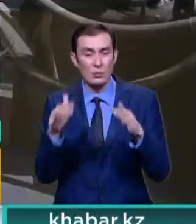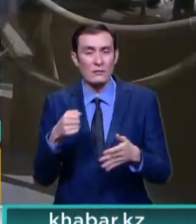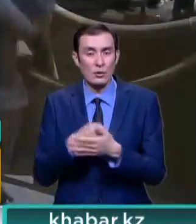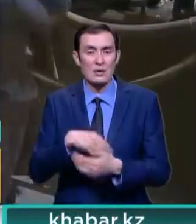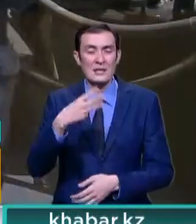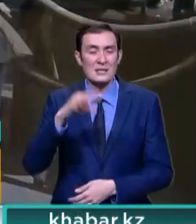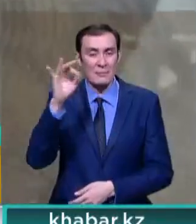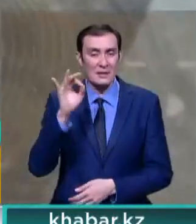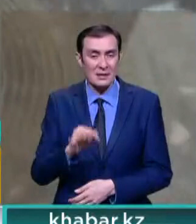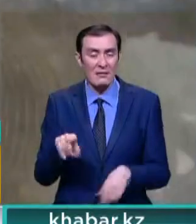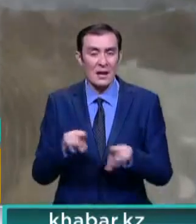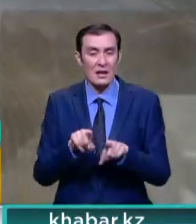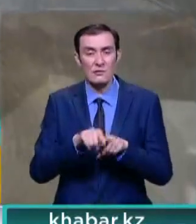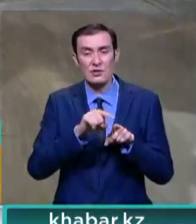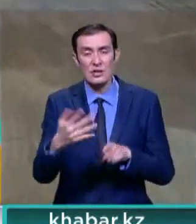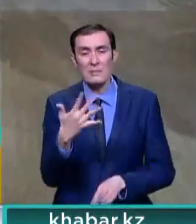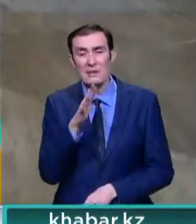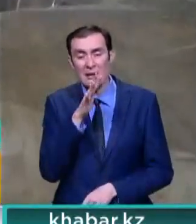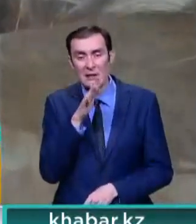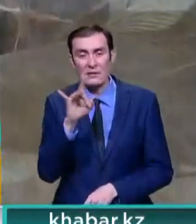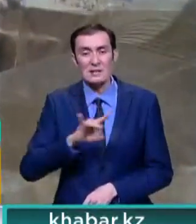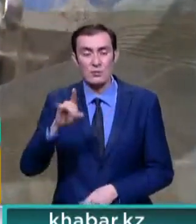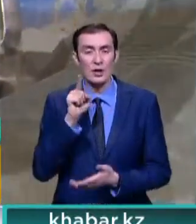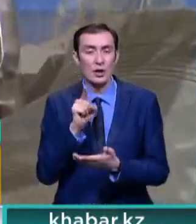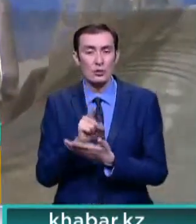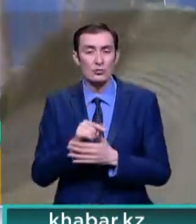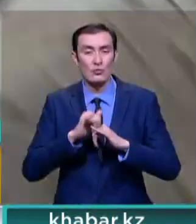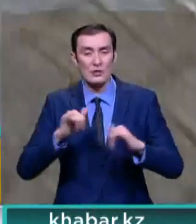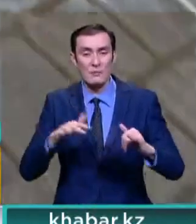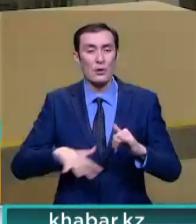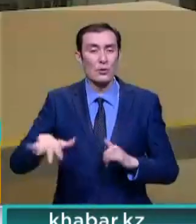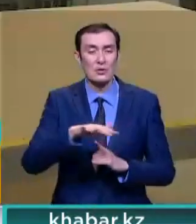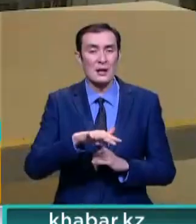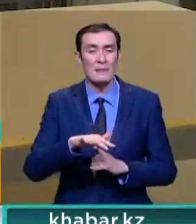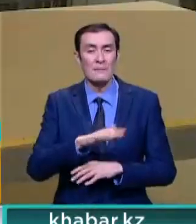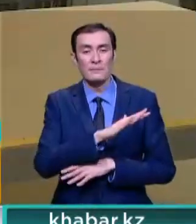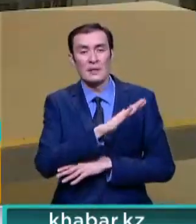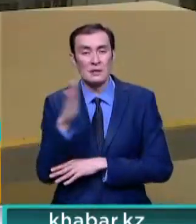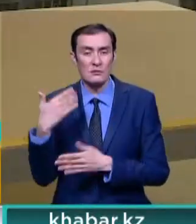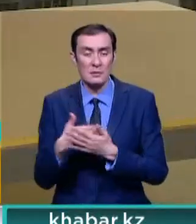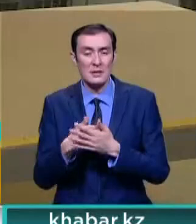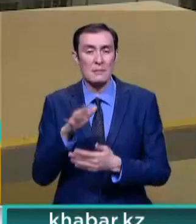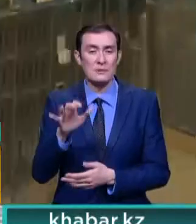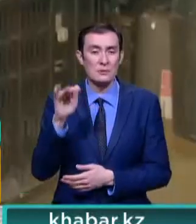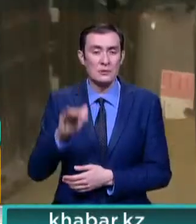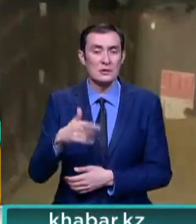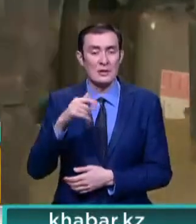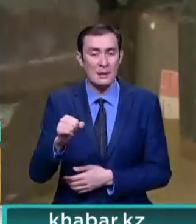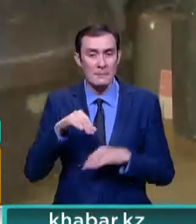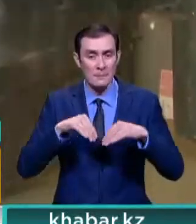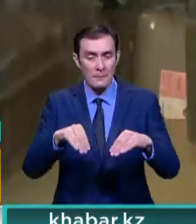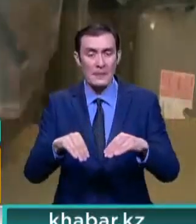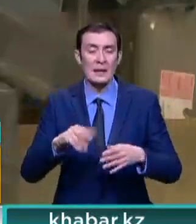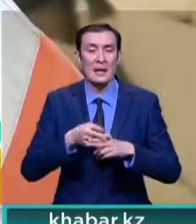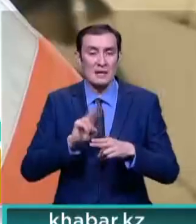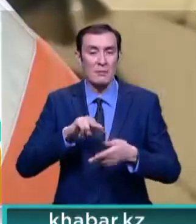до 30%. Также в течение 5 лет в республике должны вырасти площади лесов примерно на 500 тысяч гектаров.